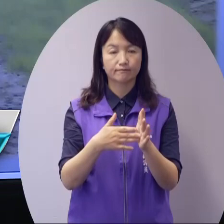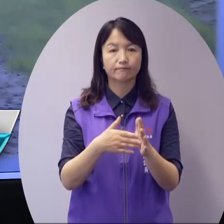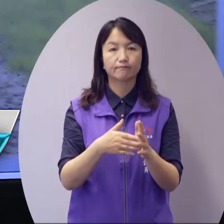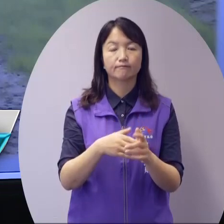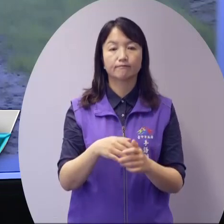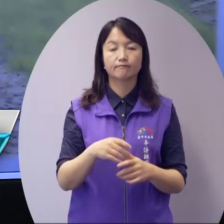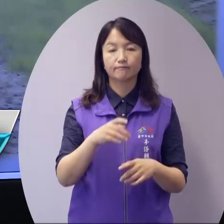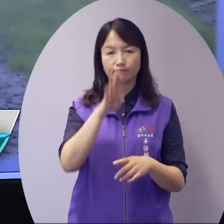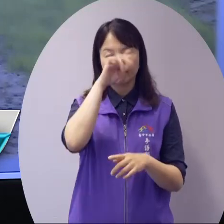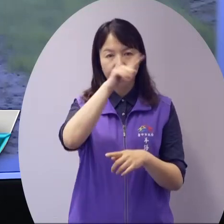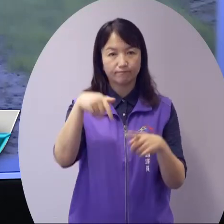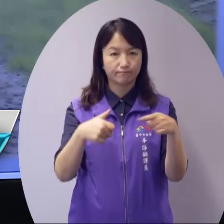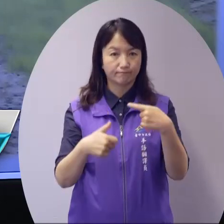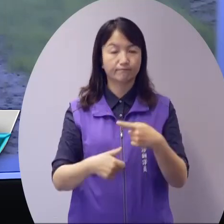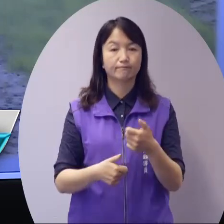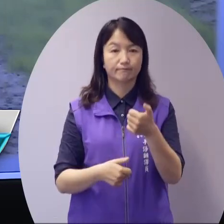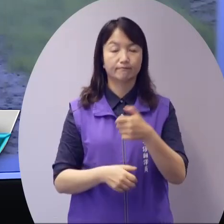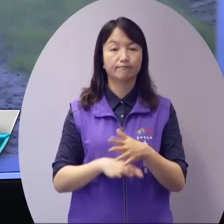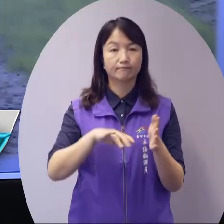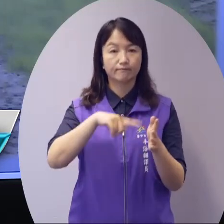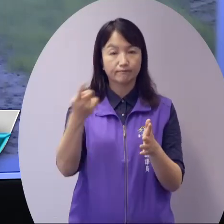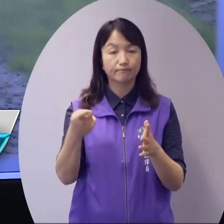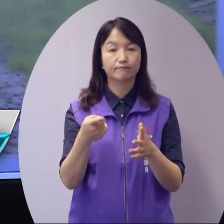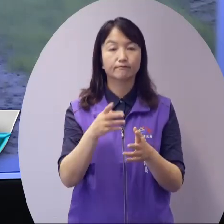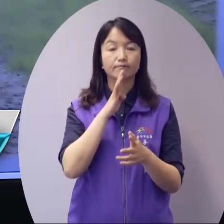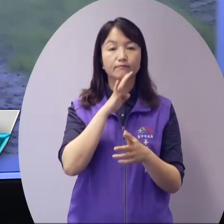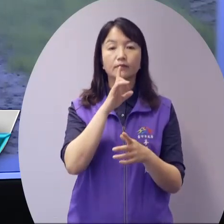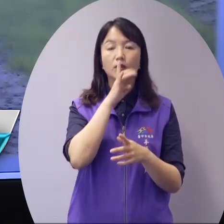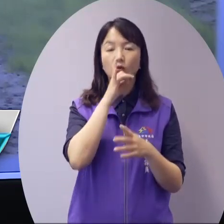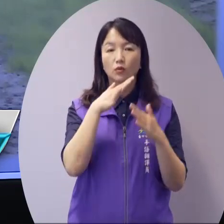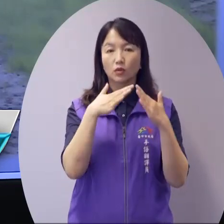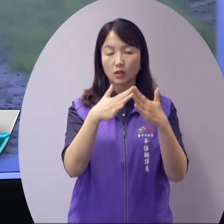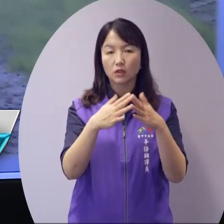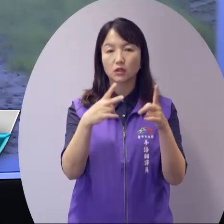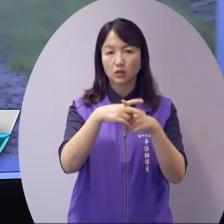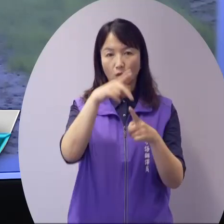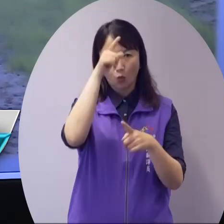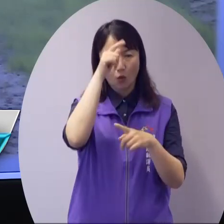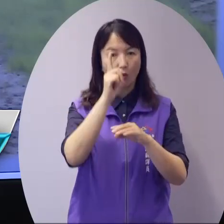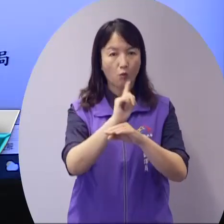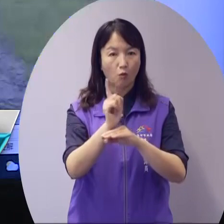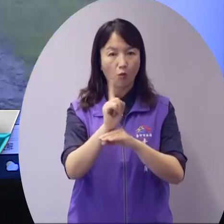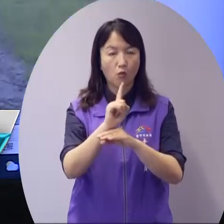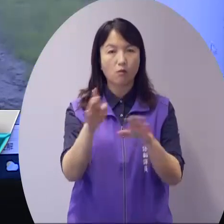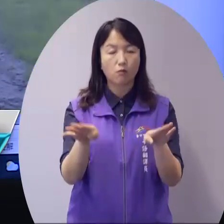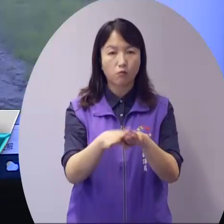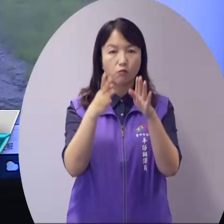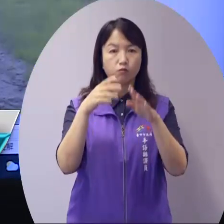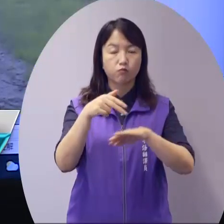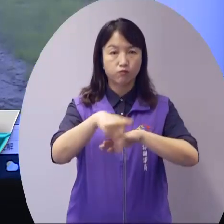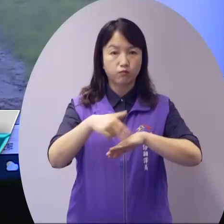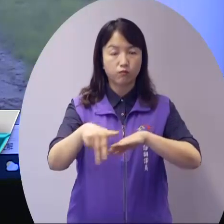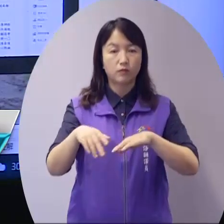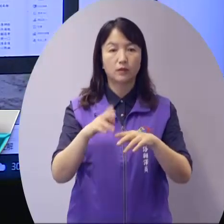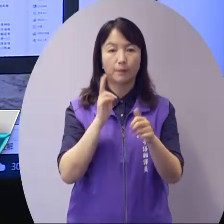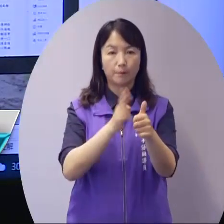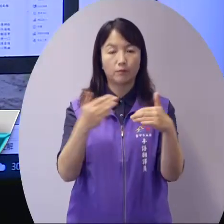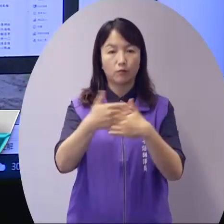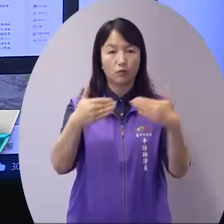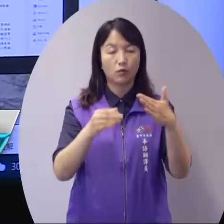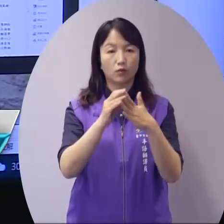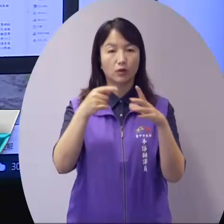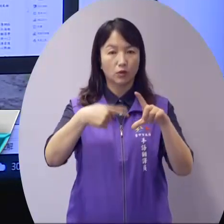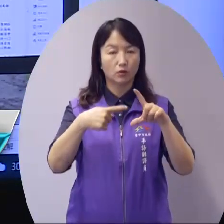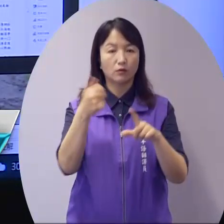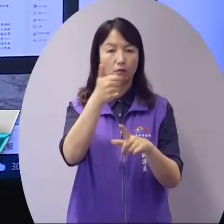教。 接着进行台中市小黄公车上路规划，请交通局叶